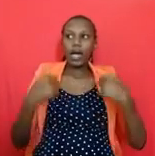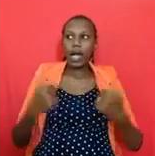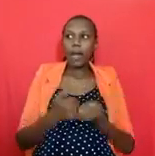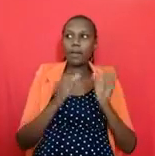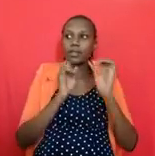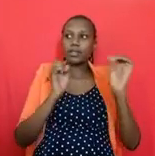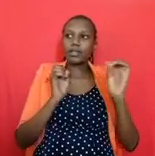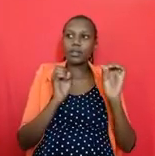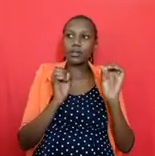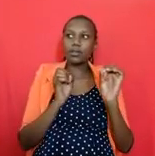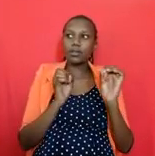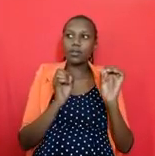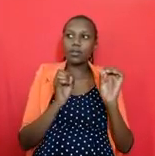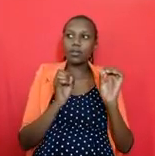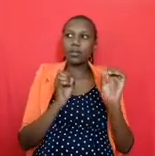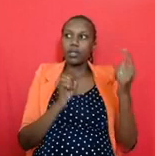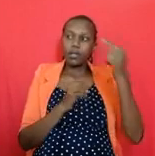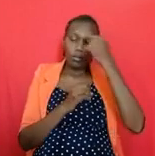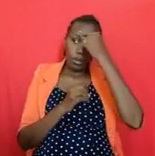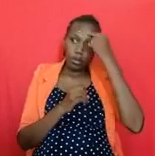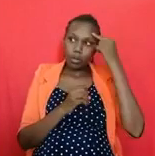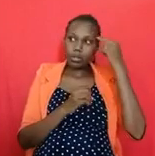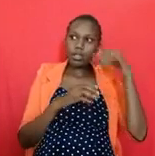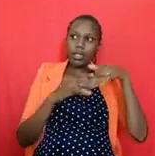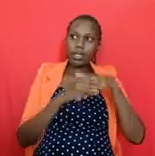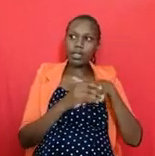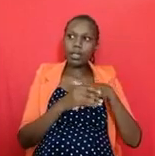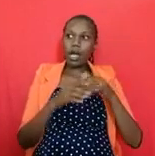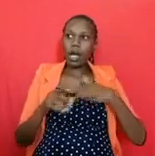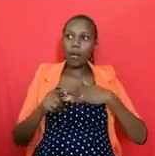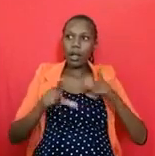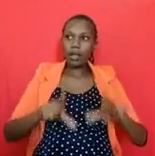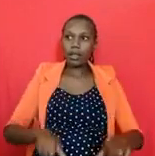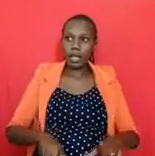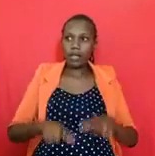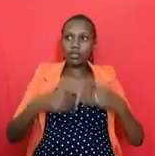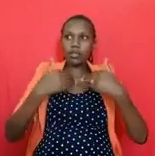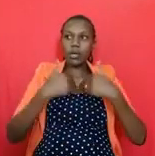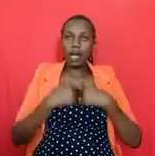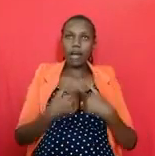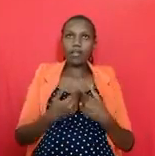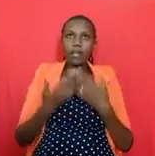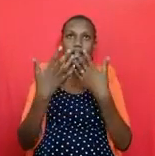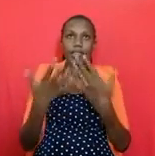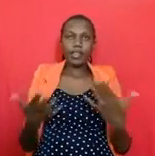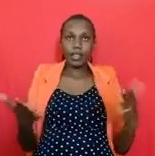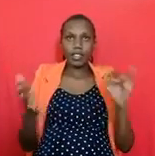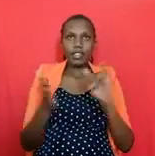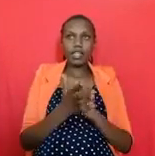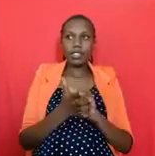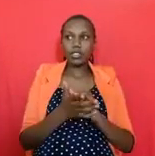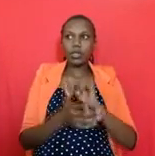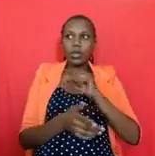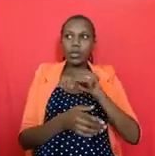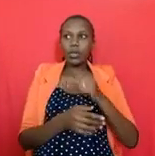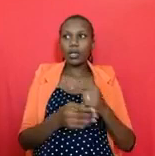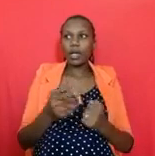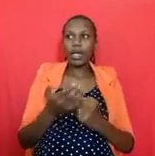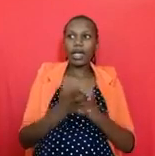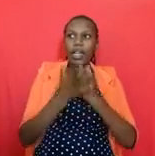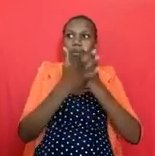kumahingia ni tondu thiini wa miturire itu ni kuri maundu maria tukoragwo